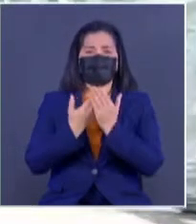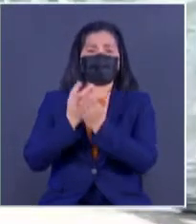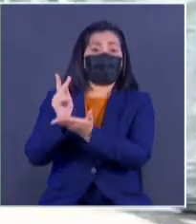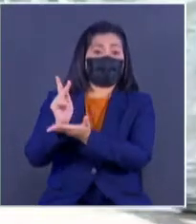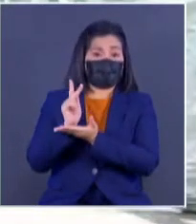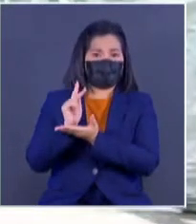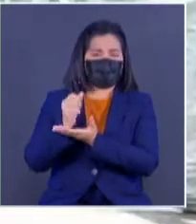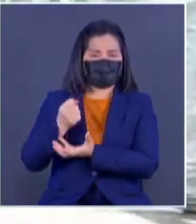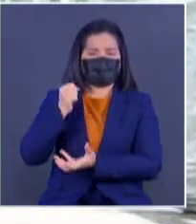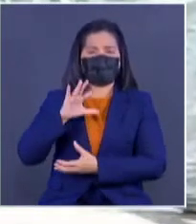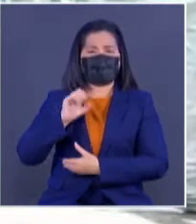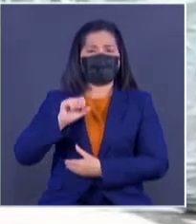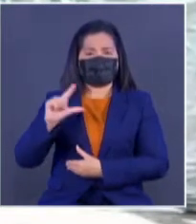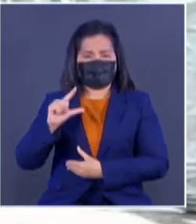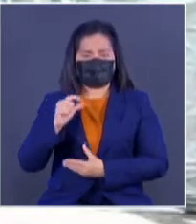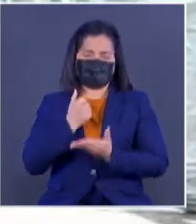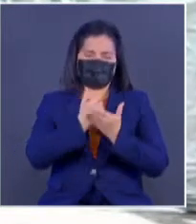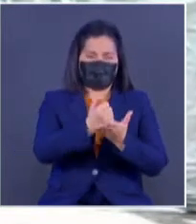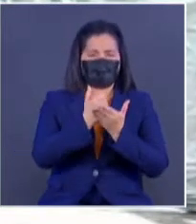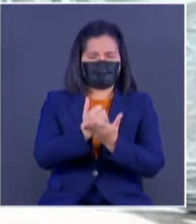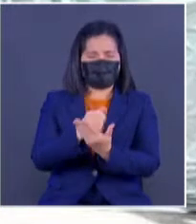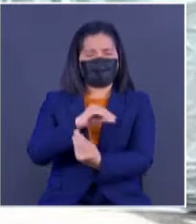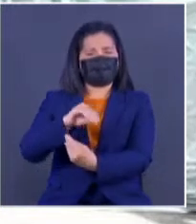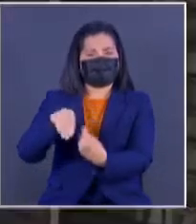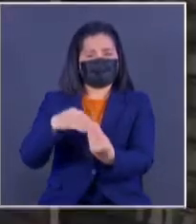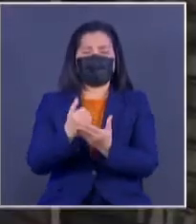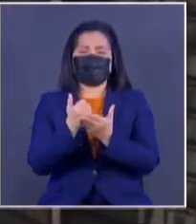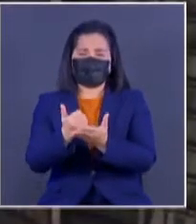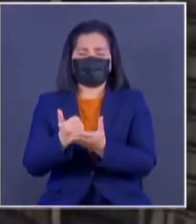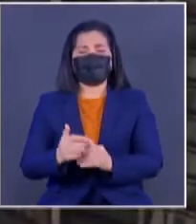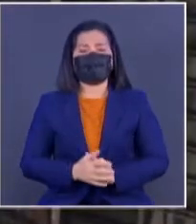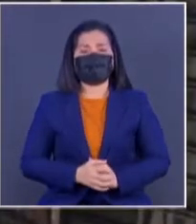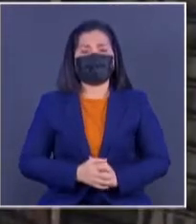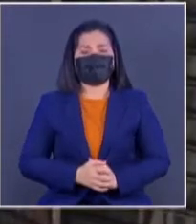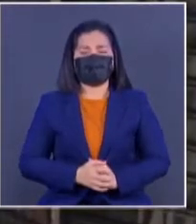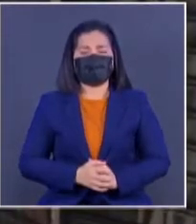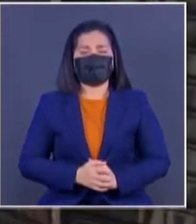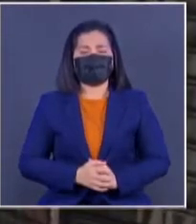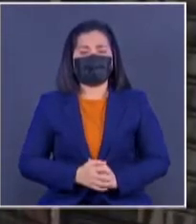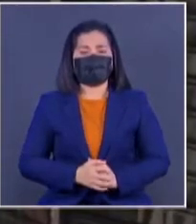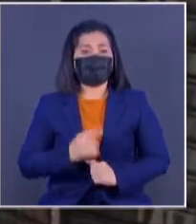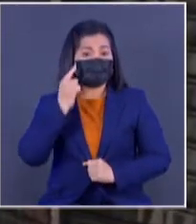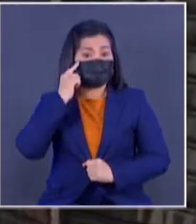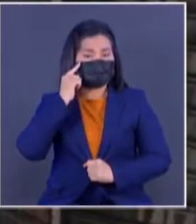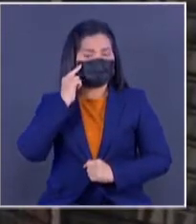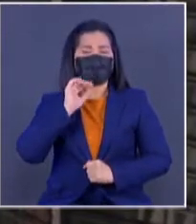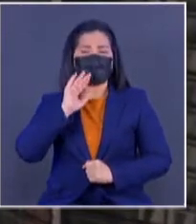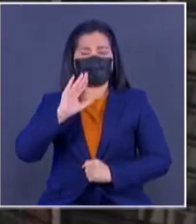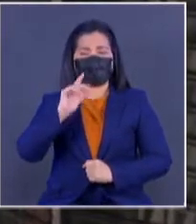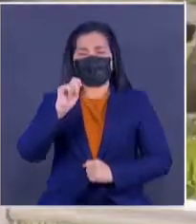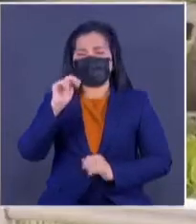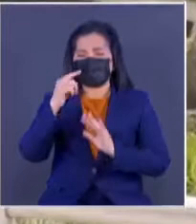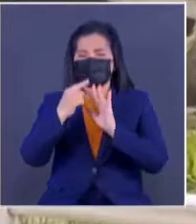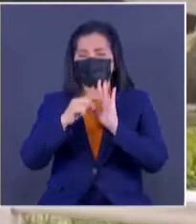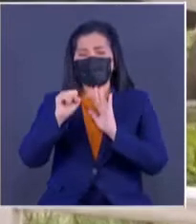ที่เตรียมไว้ 500,000 ล้านออกมาใช้ในช่วงนี้แหละครับเพื่อชดเชยกับความเสียหายที่เกิดขึ้นก็สอดคล้องกับความเห็นของนายอนุสรณ์ธรรมจัยนะ